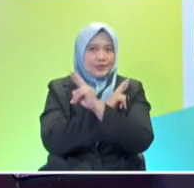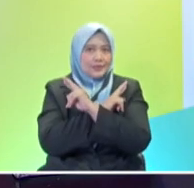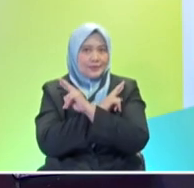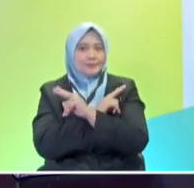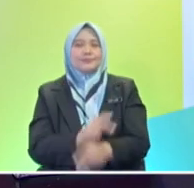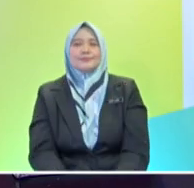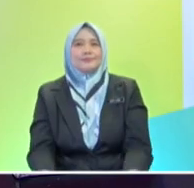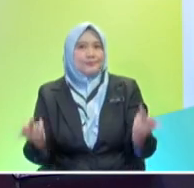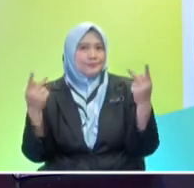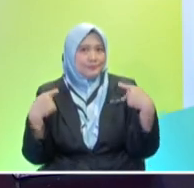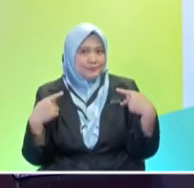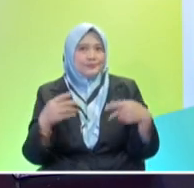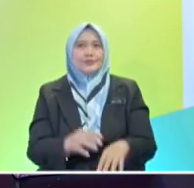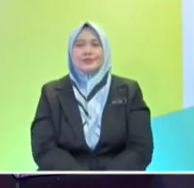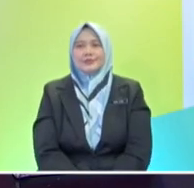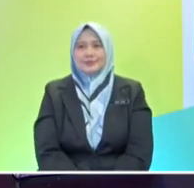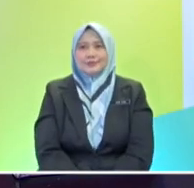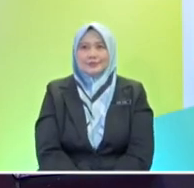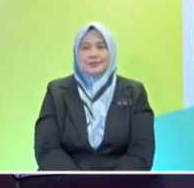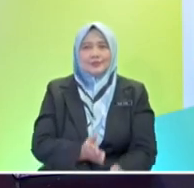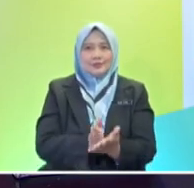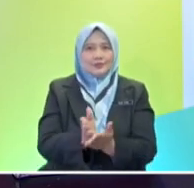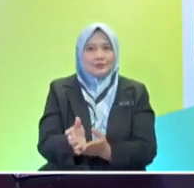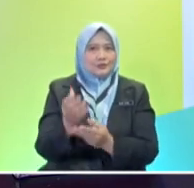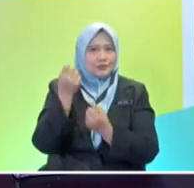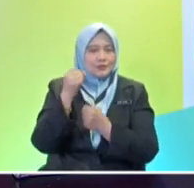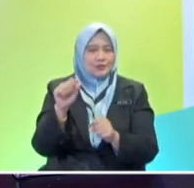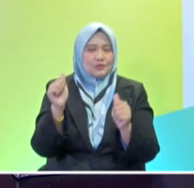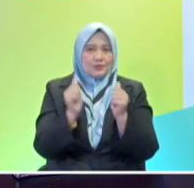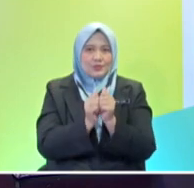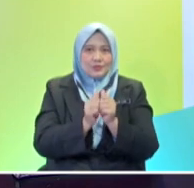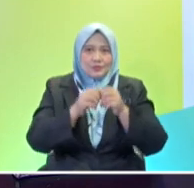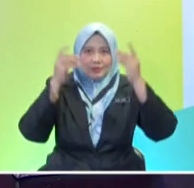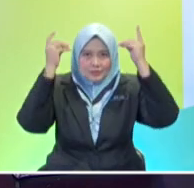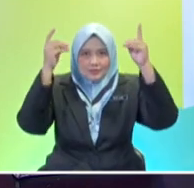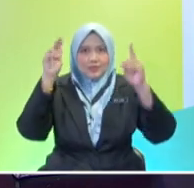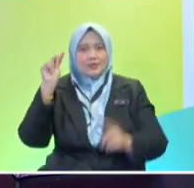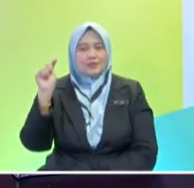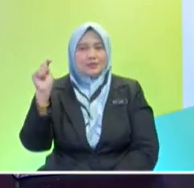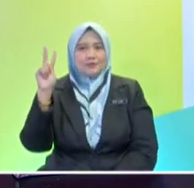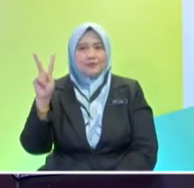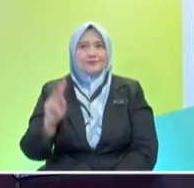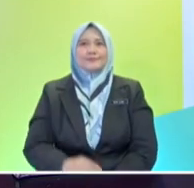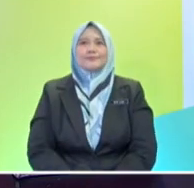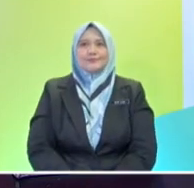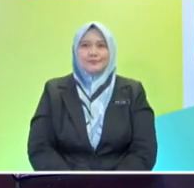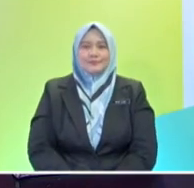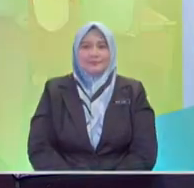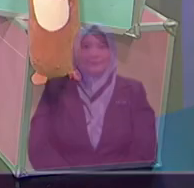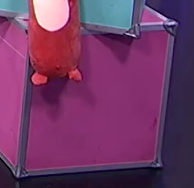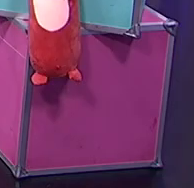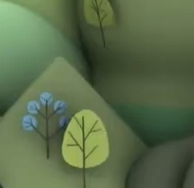ini. Janji tahu jangan ke mana-mana. Teruskan setia menimba ilmu di slot tahap 1 Didik TV KPM.